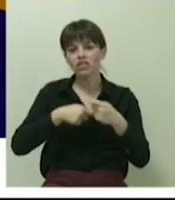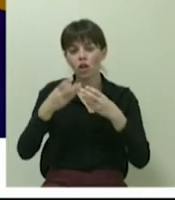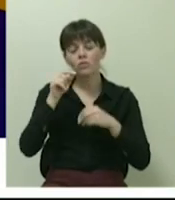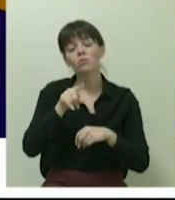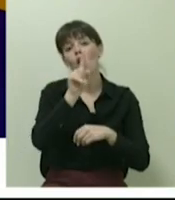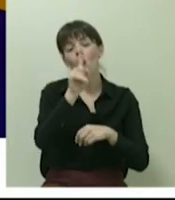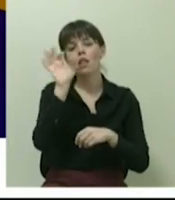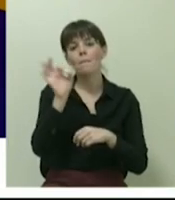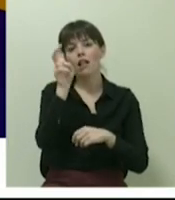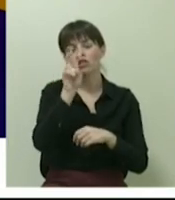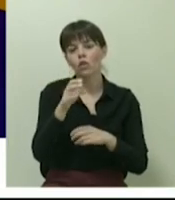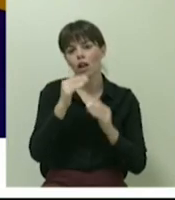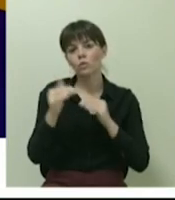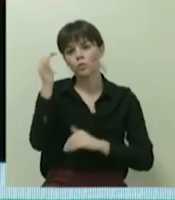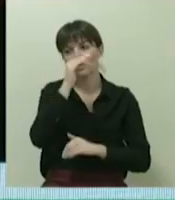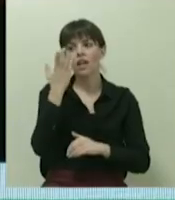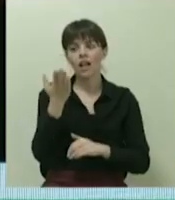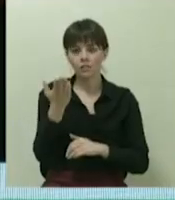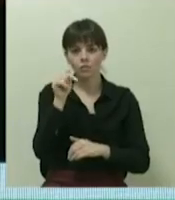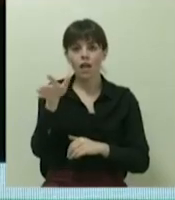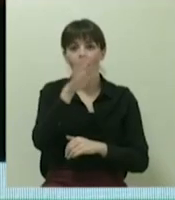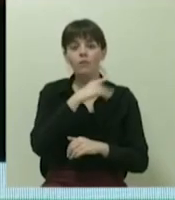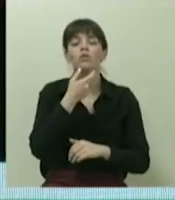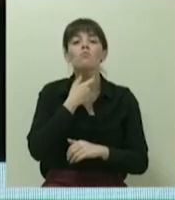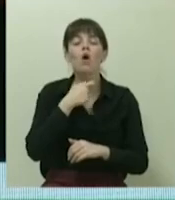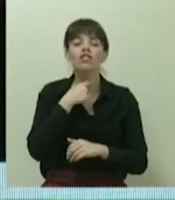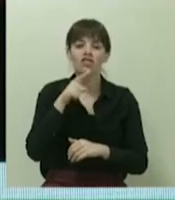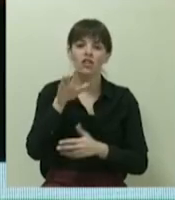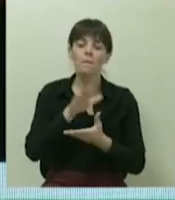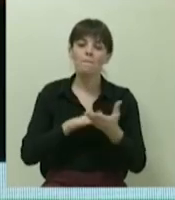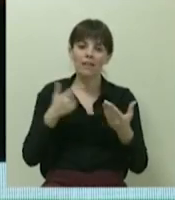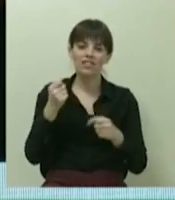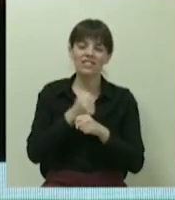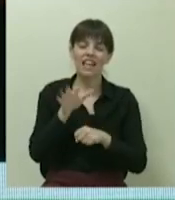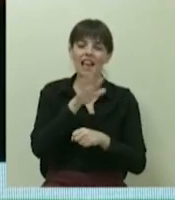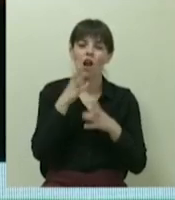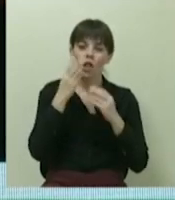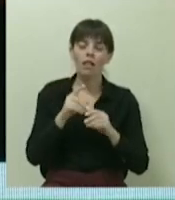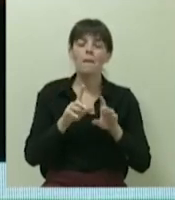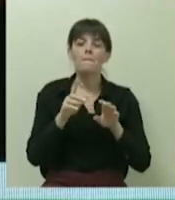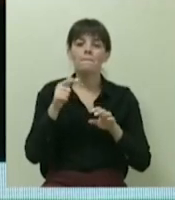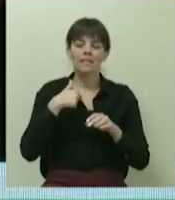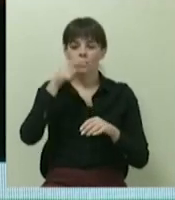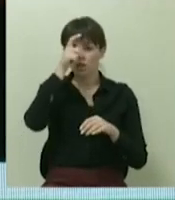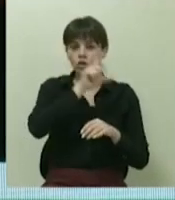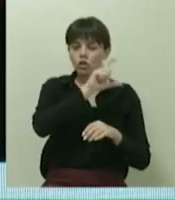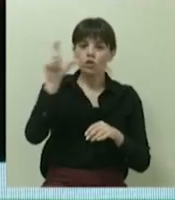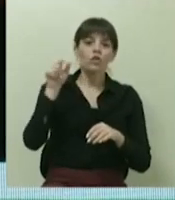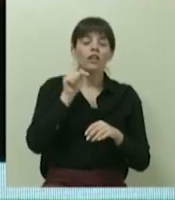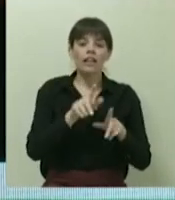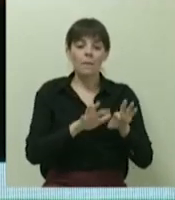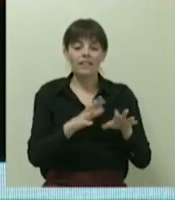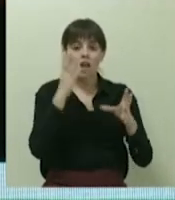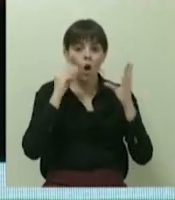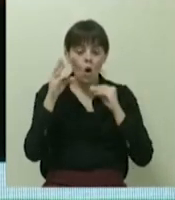10 milyar dolara yükselmiş. Bunların hepsi Boğaziçi mezunu ve genel olarak bizim Türkiye'de bilgisayar öğrenen, hani roket bilimi değil, bir de